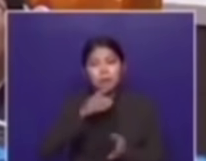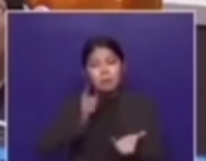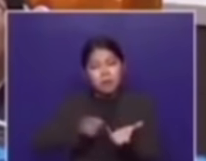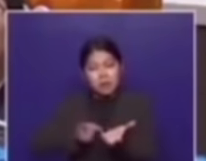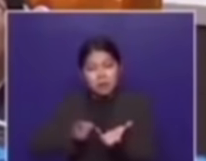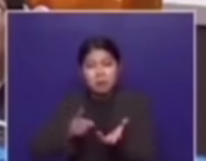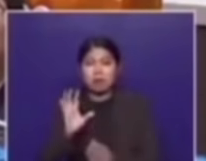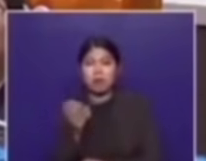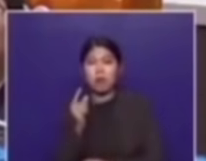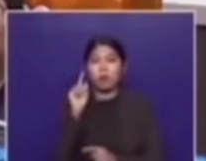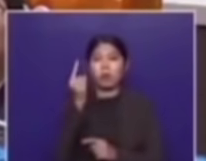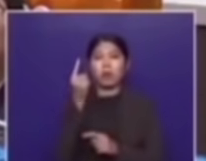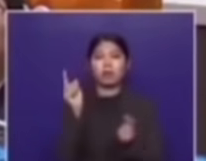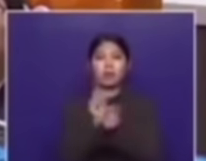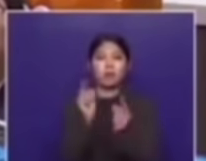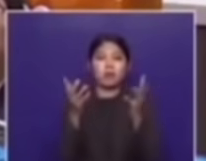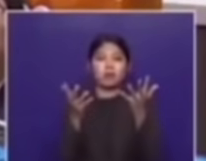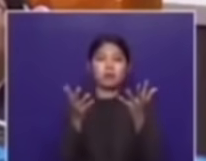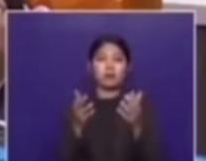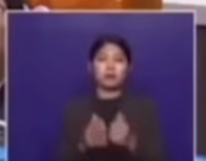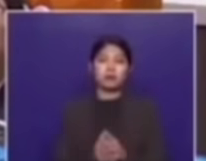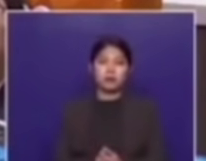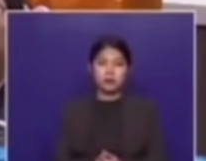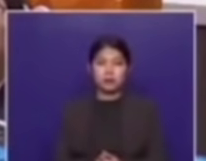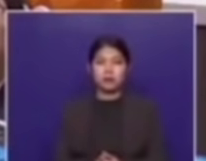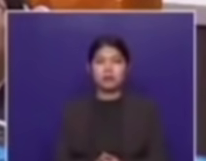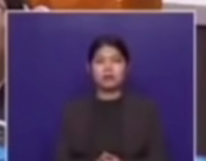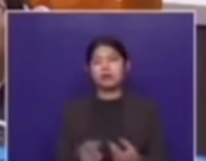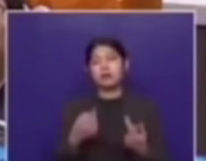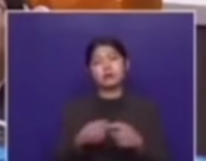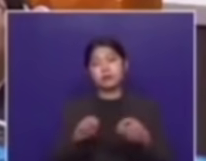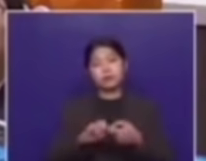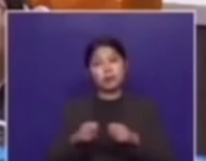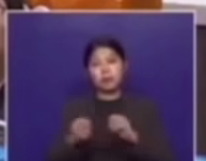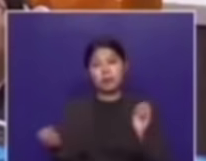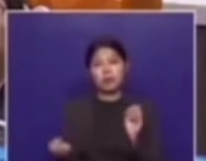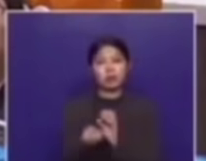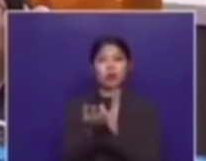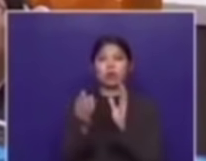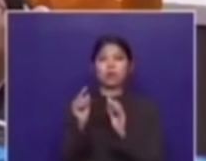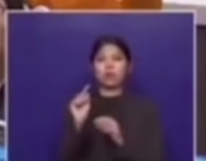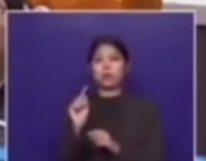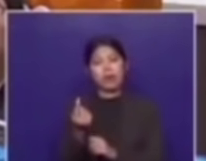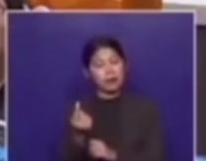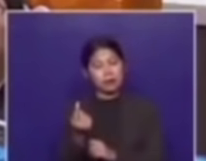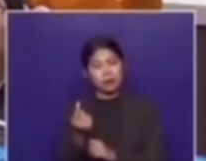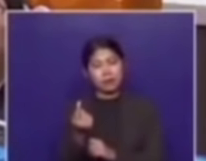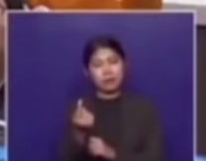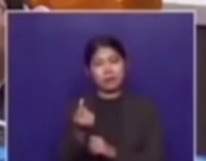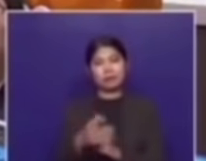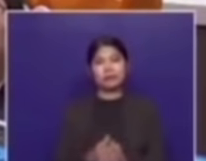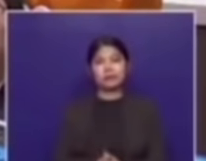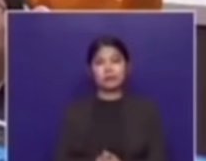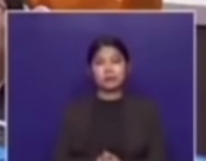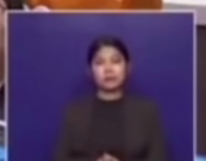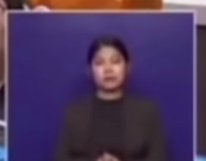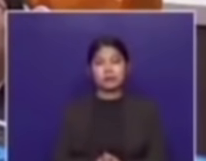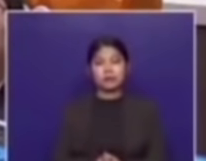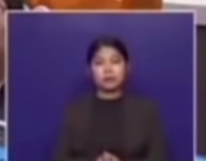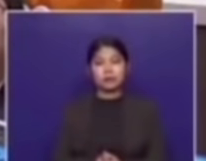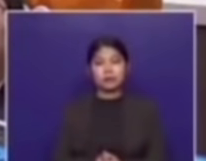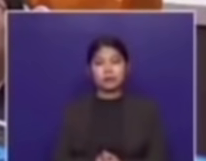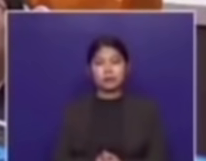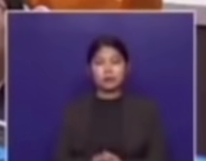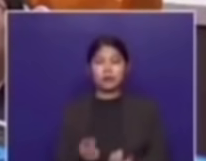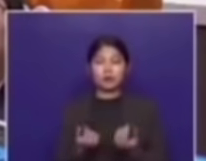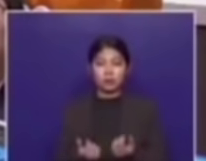ใหม่แต่กลับจะสร้างโศกนาฏกรรมบทใหม่ขึ้นมาแทนสำหรับข้อเรียกร้องให้มีการป